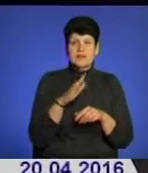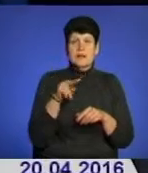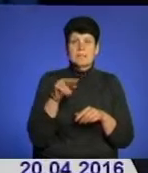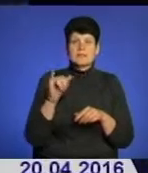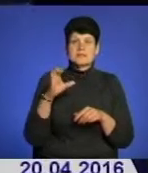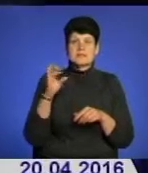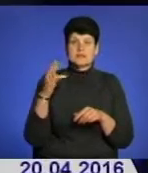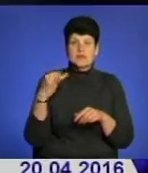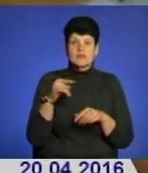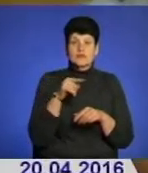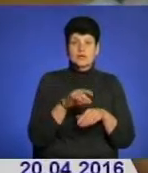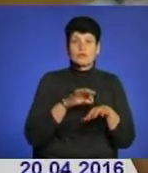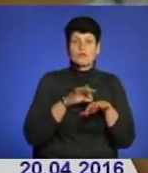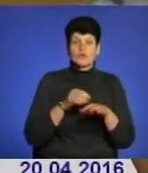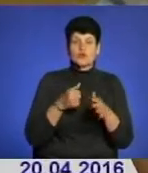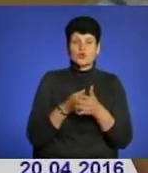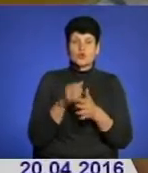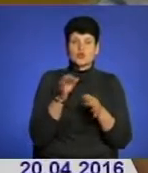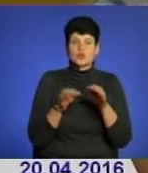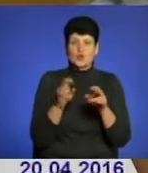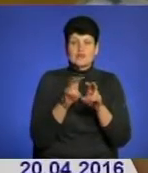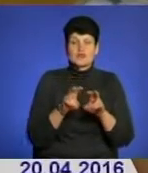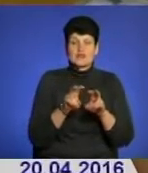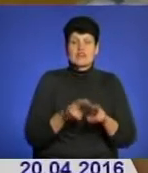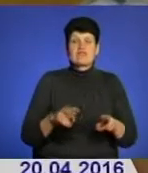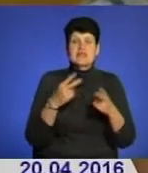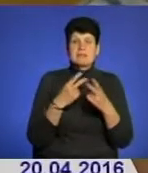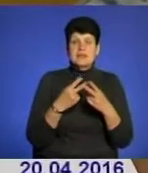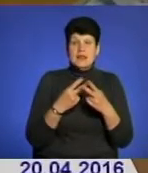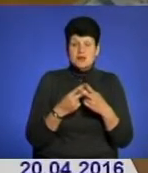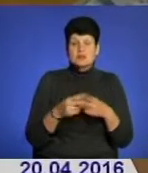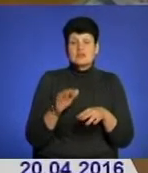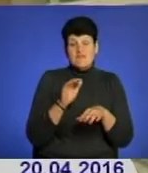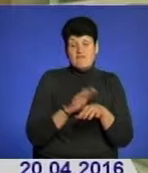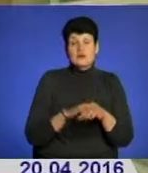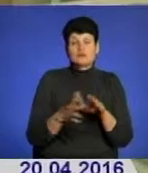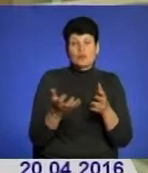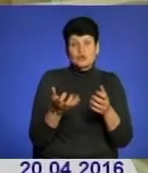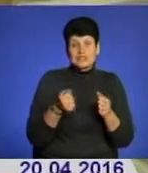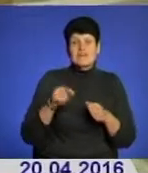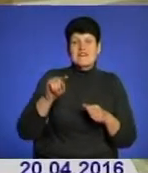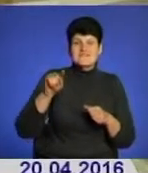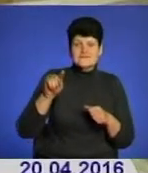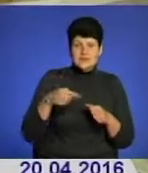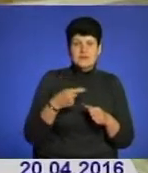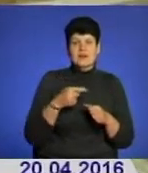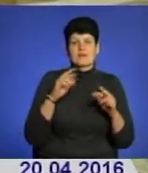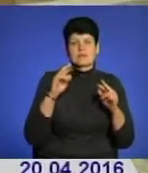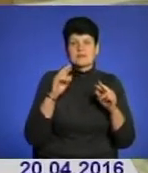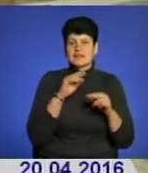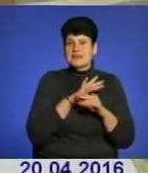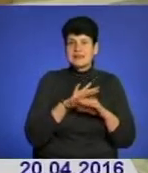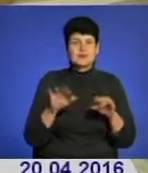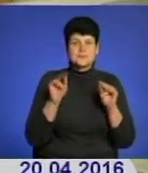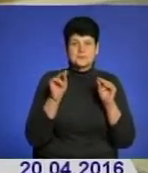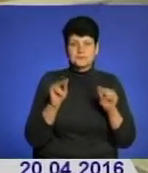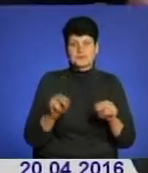Пісного, вони проводять досудове розслідування у кримінальному провадженні за фактом отримання та вимагання неправомірної вигоди за